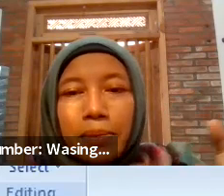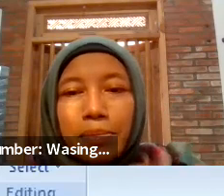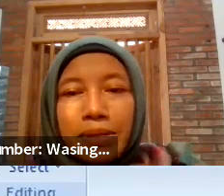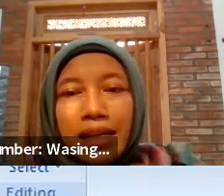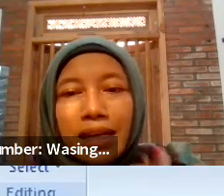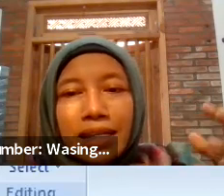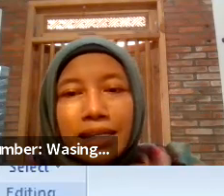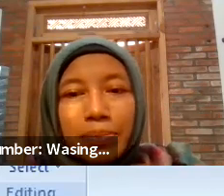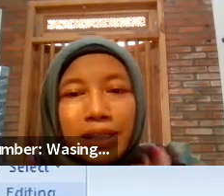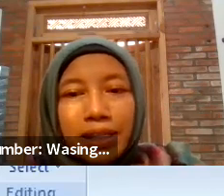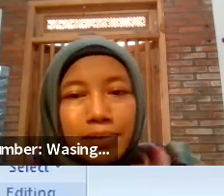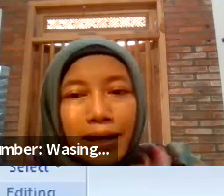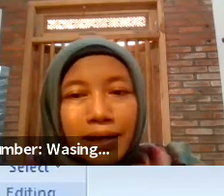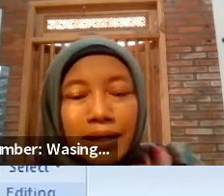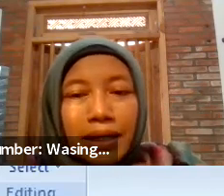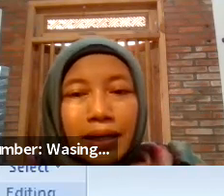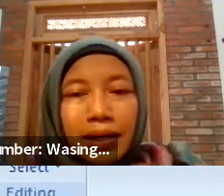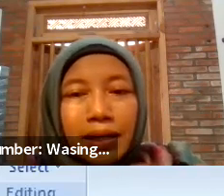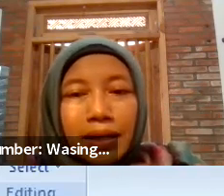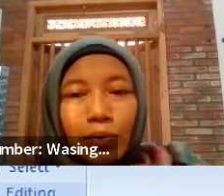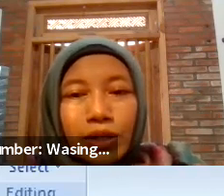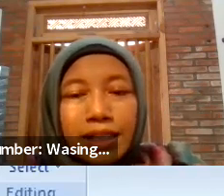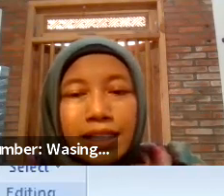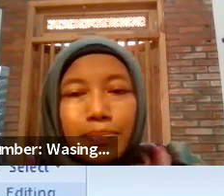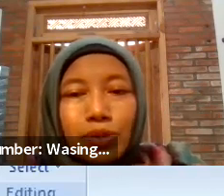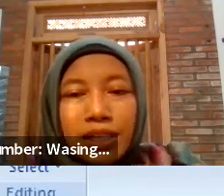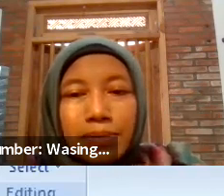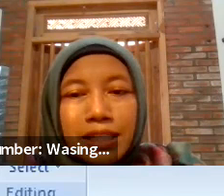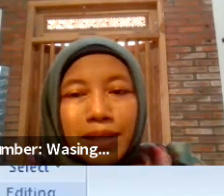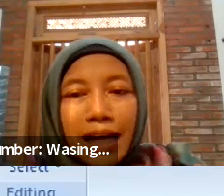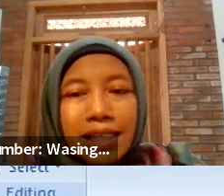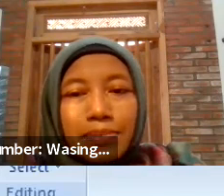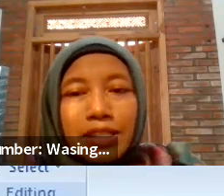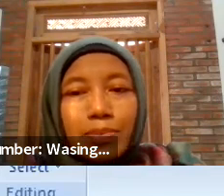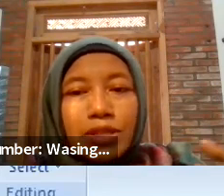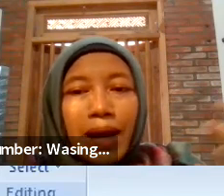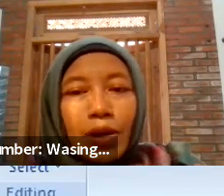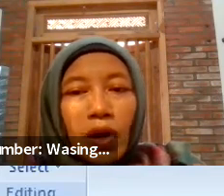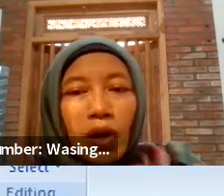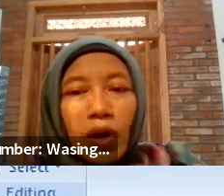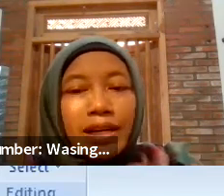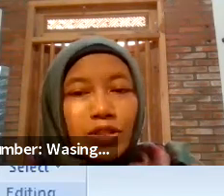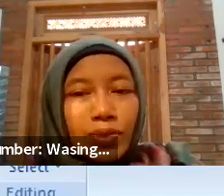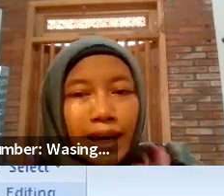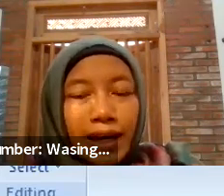pangan, memastikan adanya supply dan demand. Kemudian distribusi, menciptakan sistem distribusi pangan